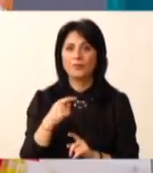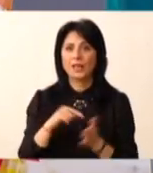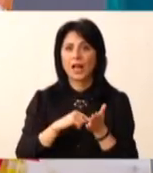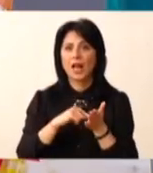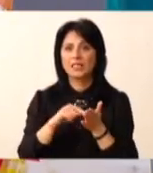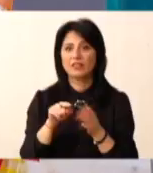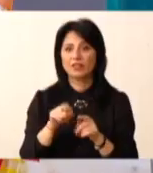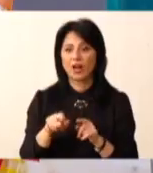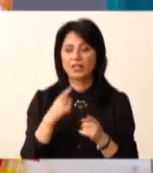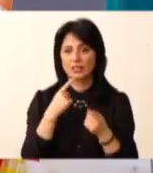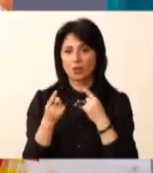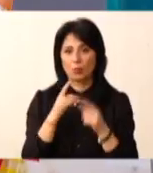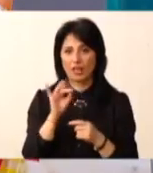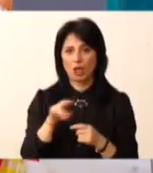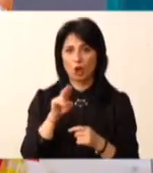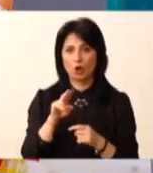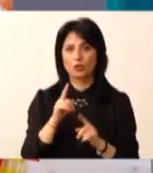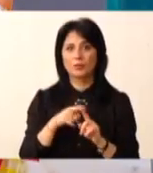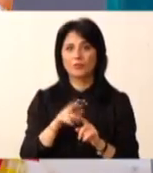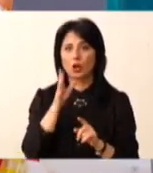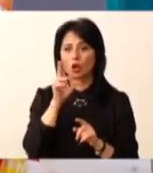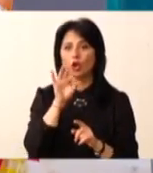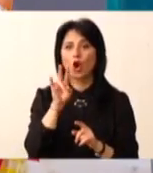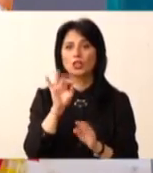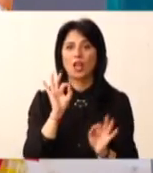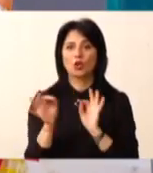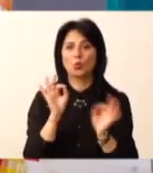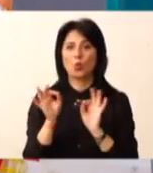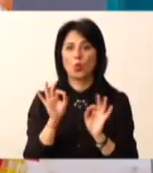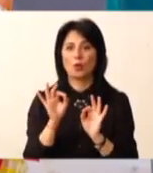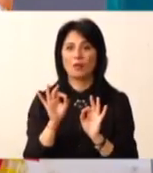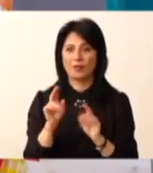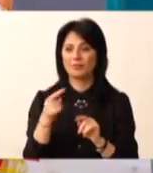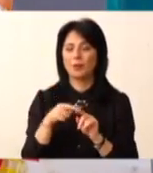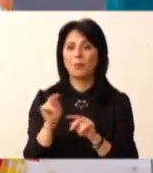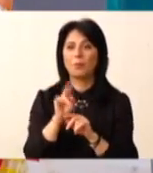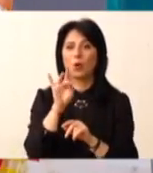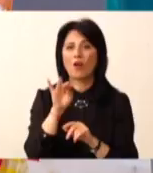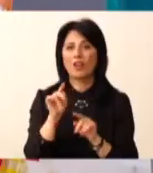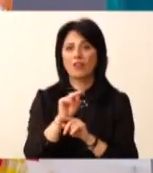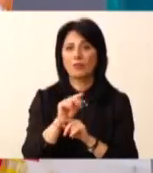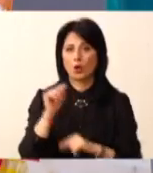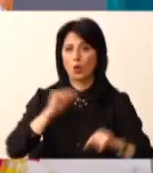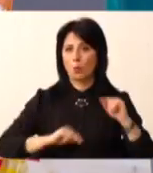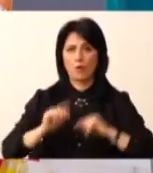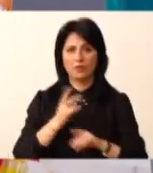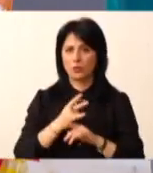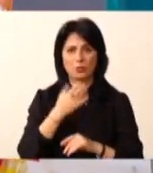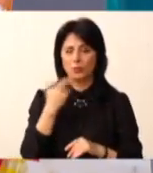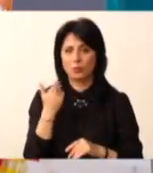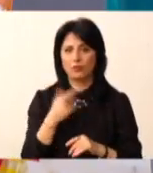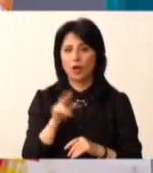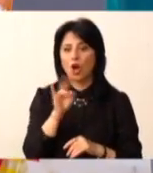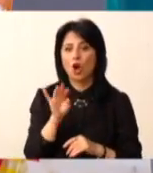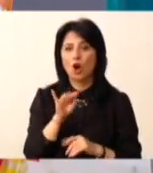ხაზი გაუსვა, რომ აქ საუბარია იოდის პროფილაქტიკურ დოზებზე. იოდის პროფილაქტიკური დოზები ორგანიზმისთვის მავნე არ არის.